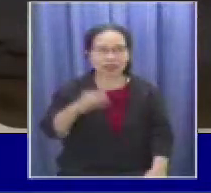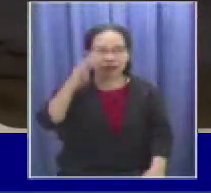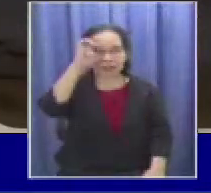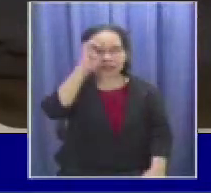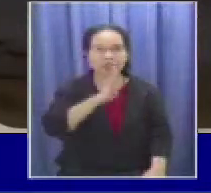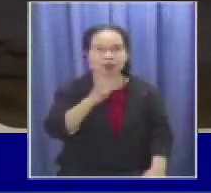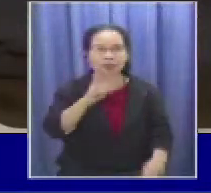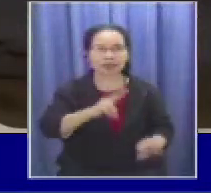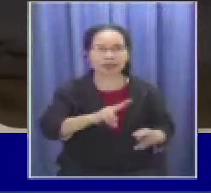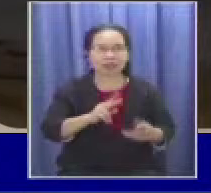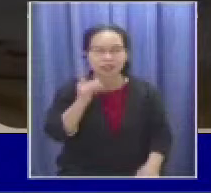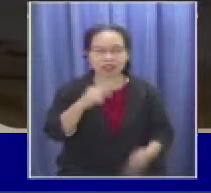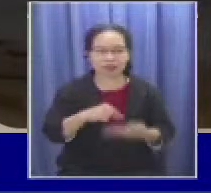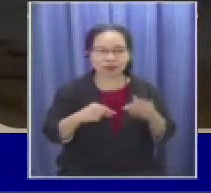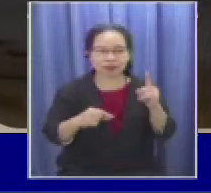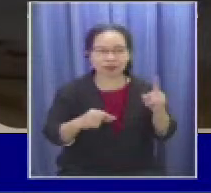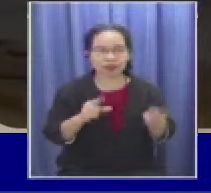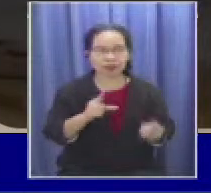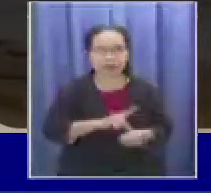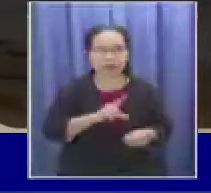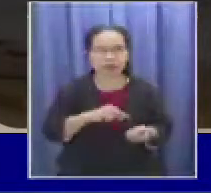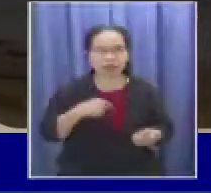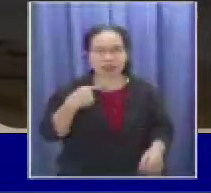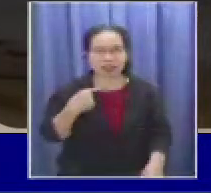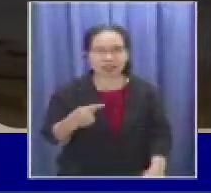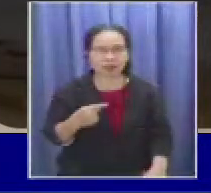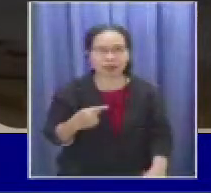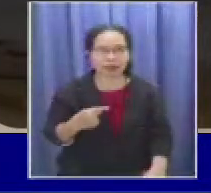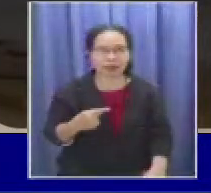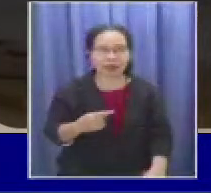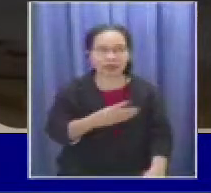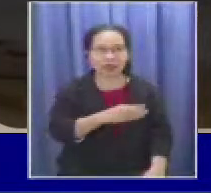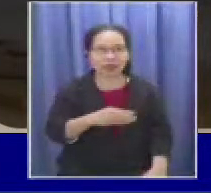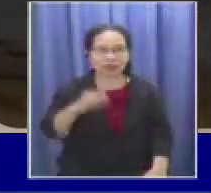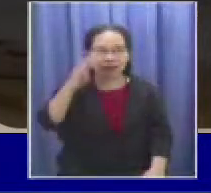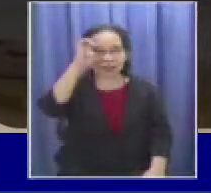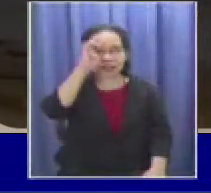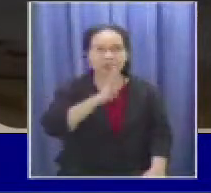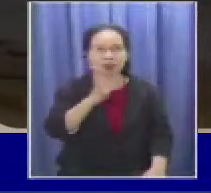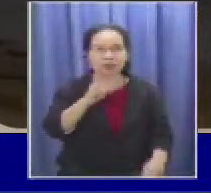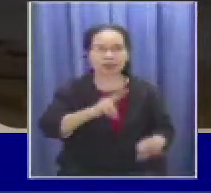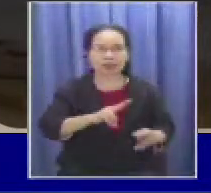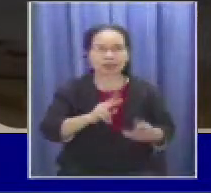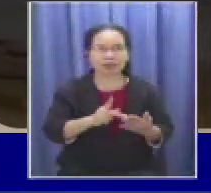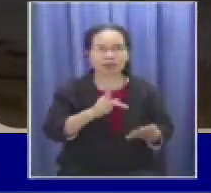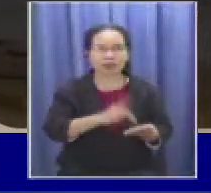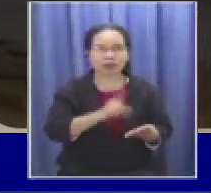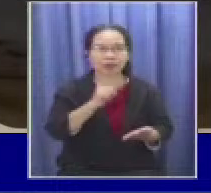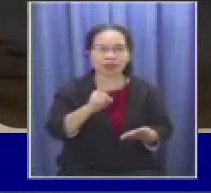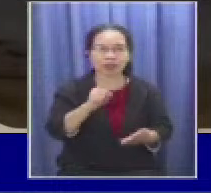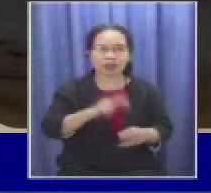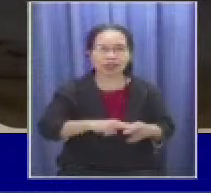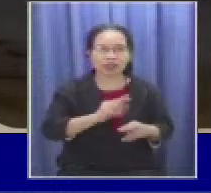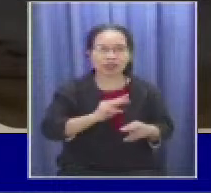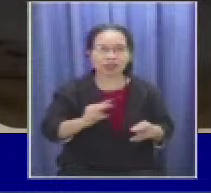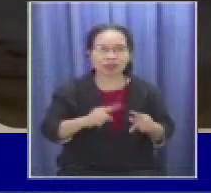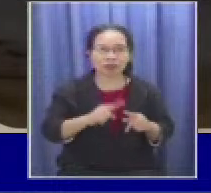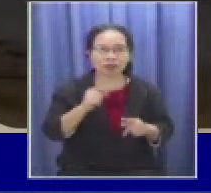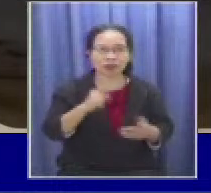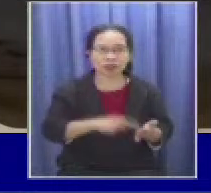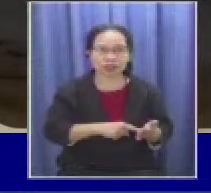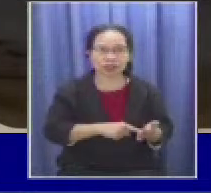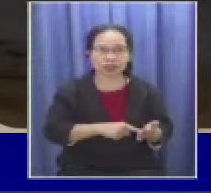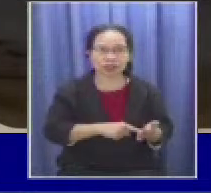awo Luke 18 verse 1 muma ye nkenkan Luke an meti dum wotwenche mu baako na wo bu won bebi de